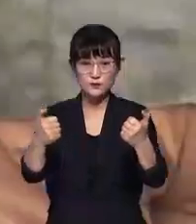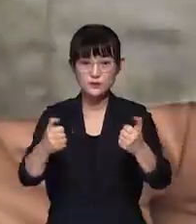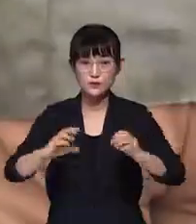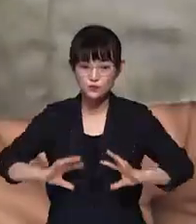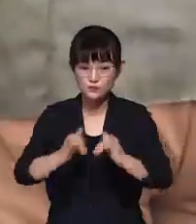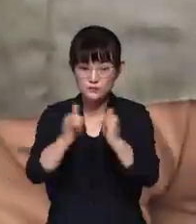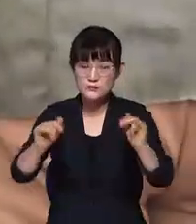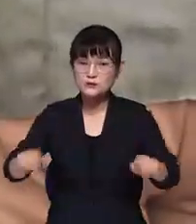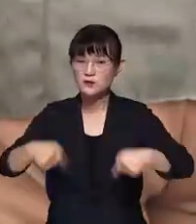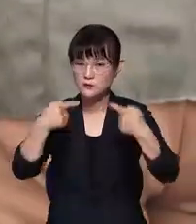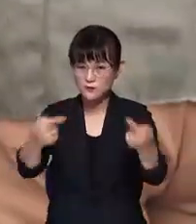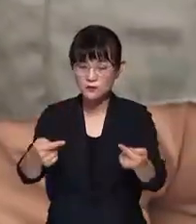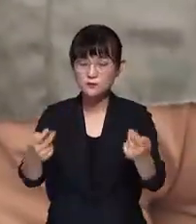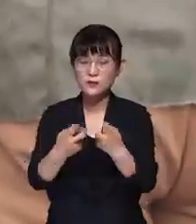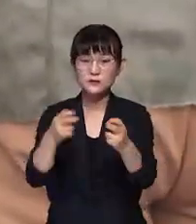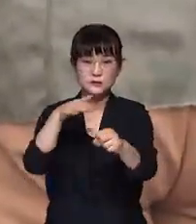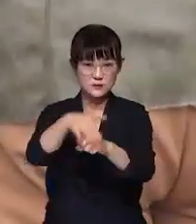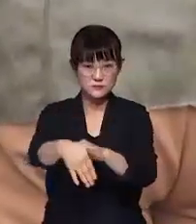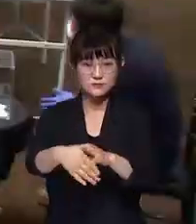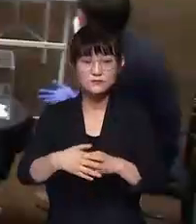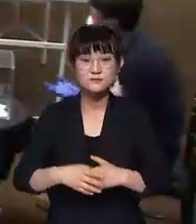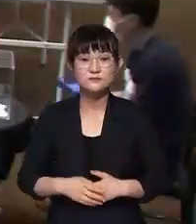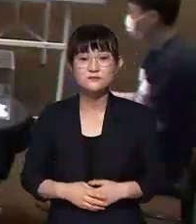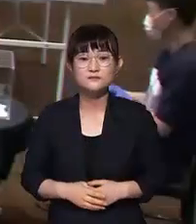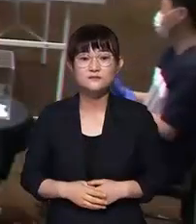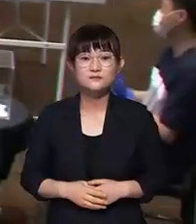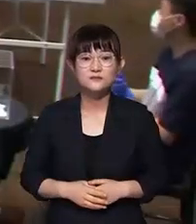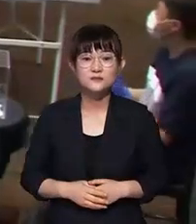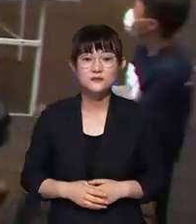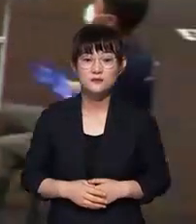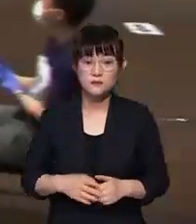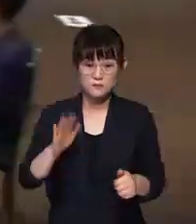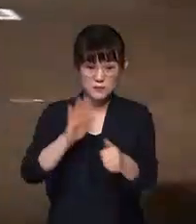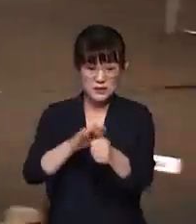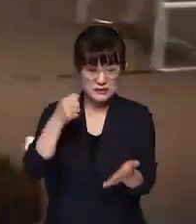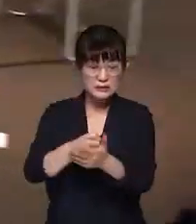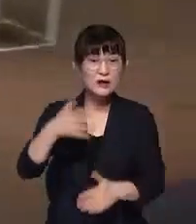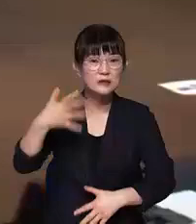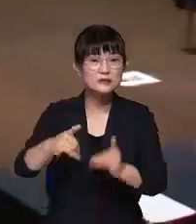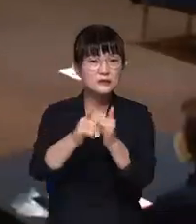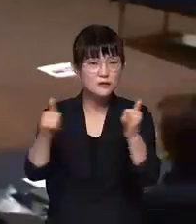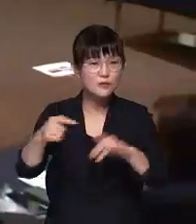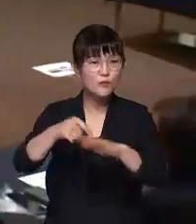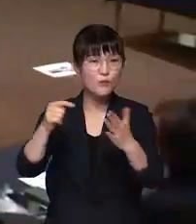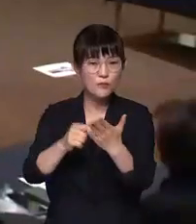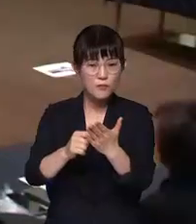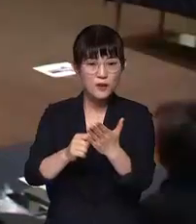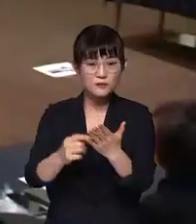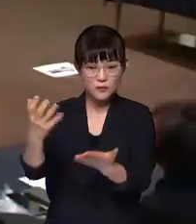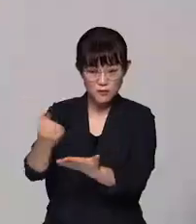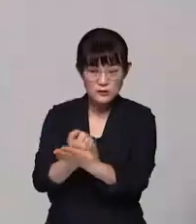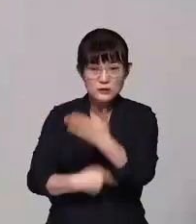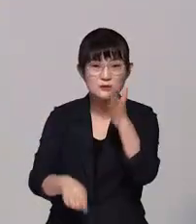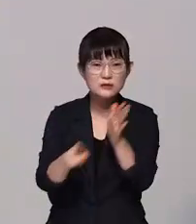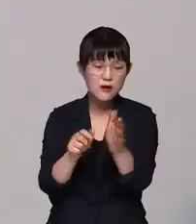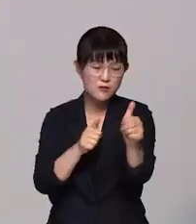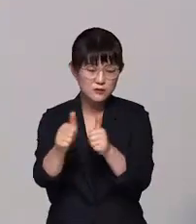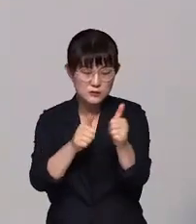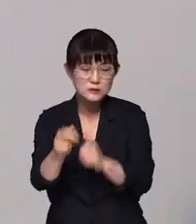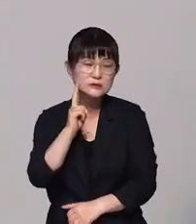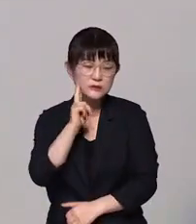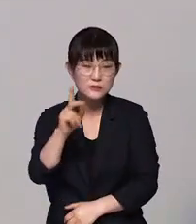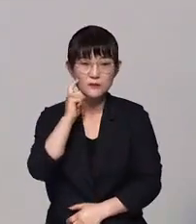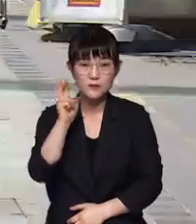국민 참여 경선 방식으로 결정됩니다. 부동층 표심을 얻기 위한 광주 전남 후보들의 경쟁이 더욱 치열해질